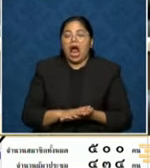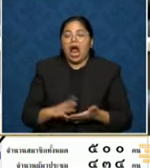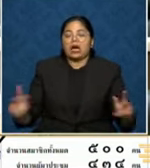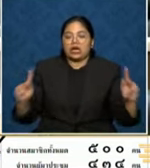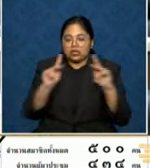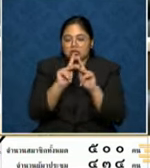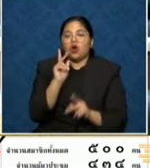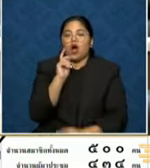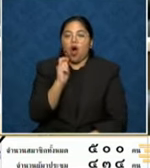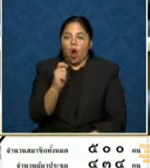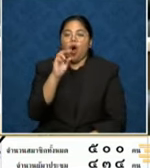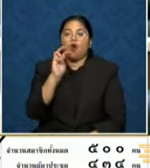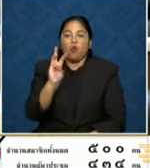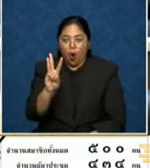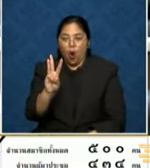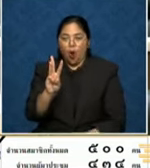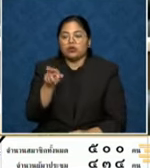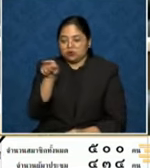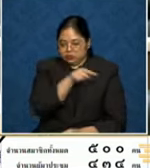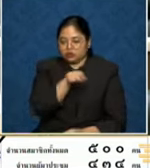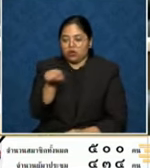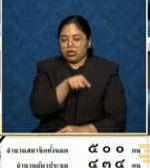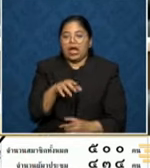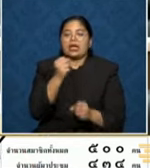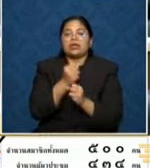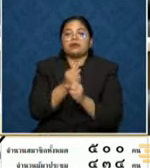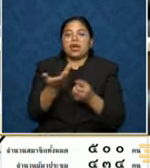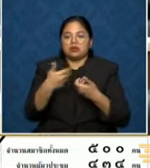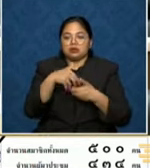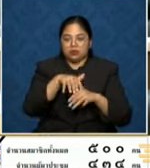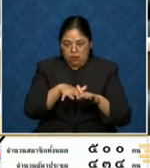ครับผมเรียนอย่างนี้ครับว่าของกระทรวงศึกษาธิการเนี่ย